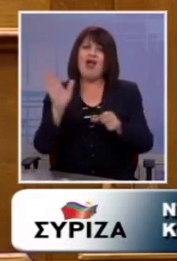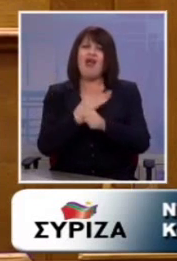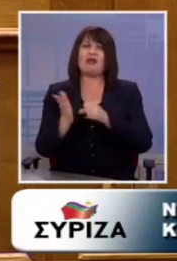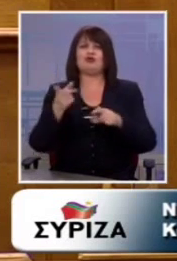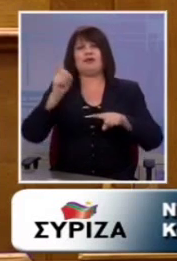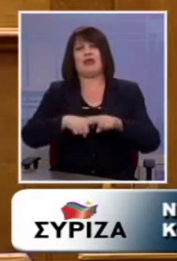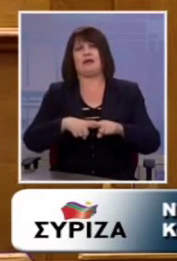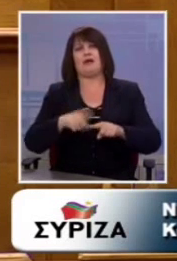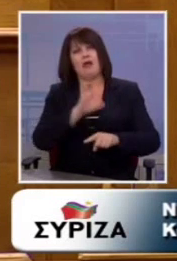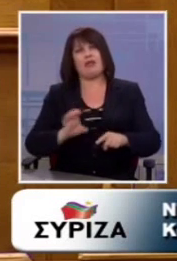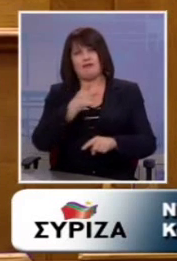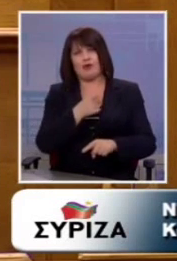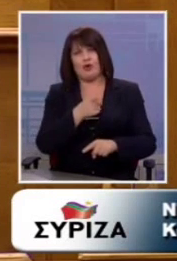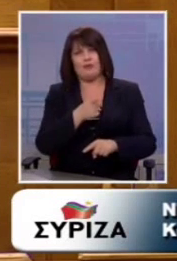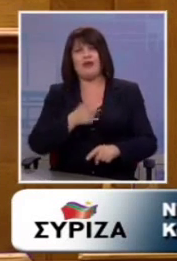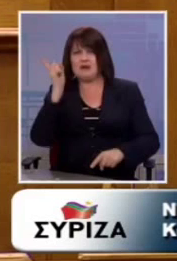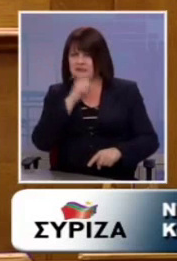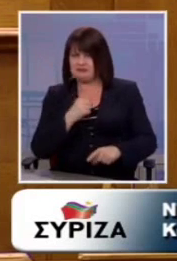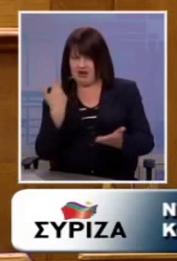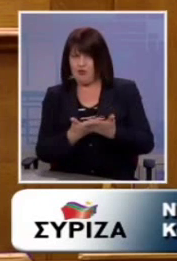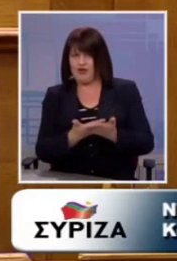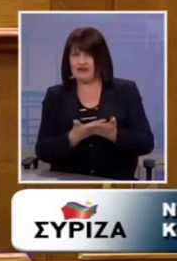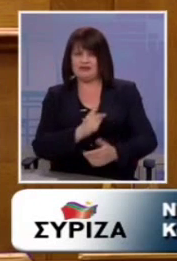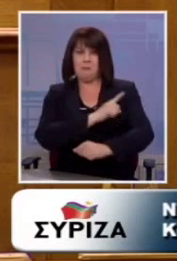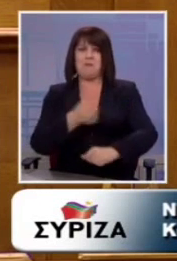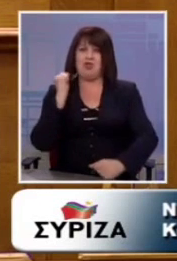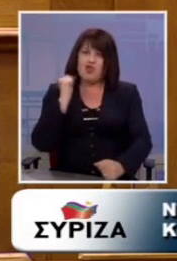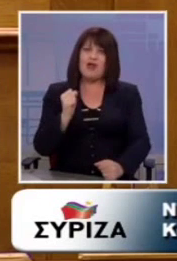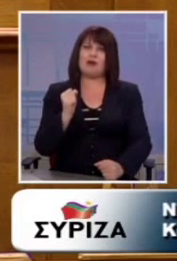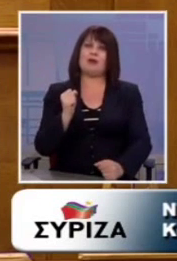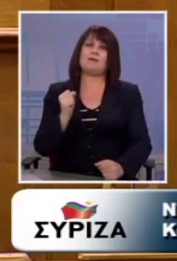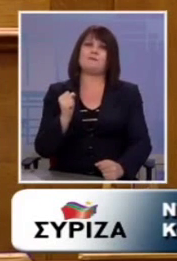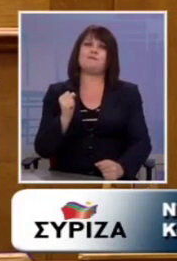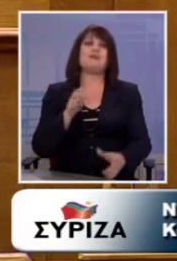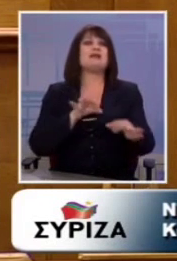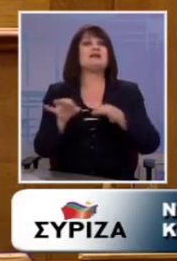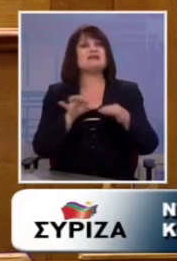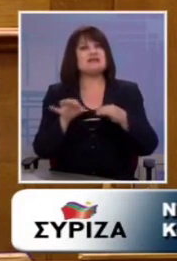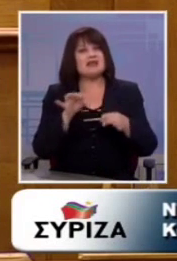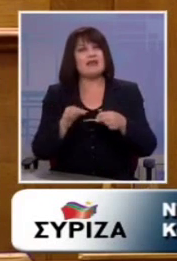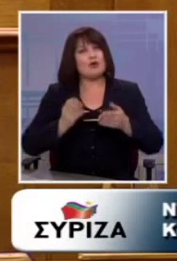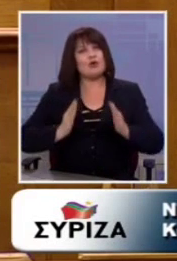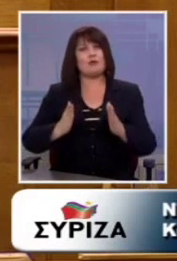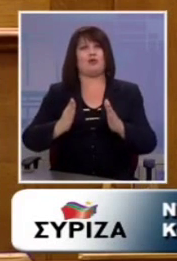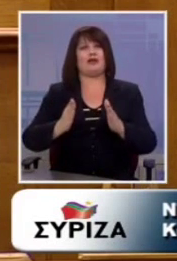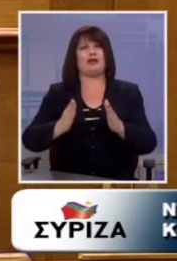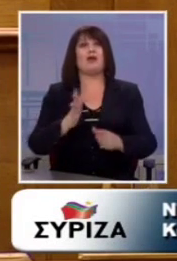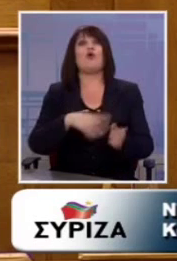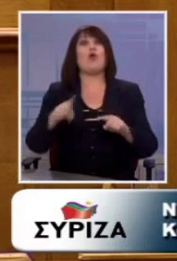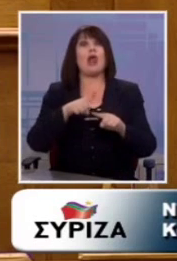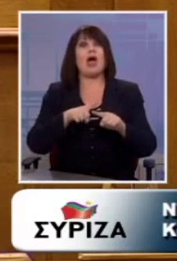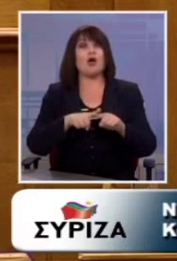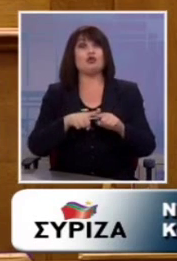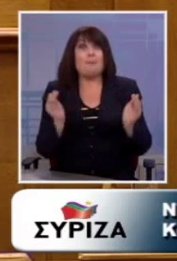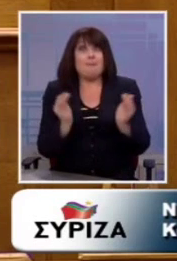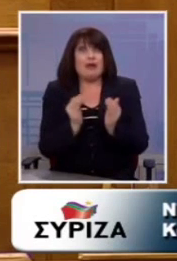για τη χώρα μας και για την Ευρώπη, να τους διαψεύσει με δύναμη, να τους διαψεύσει με σχέδιο και με προοπτική. Ο λαός, ο